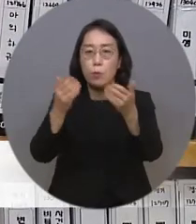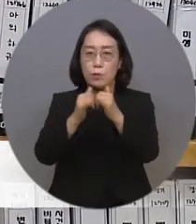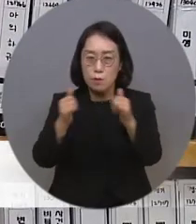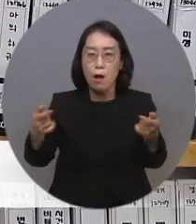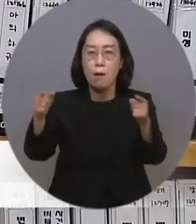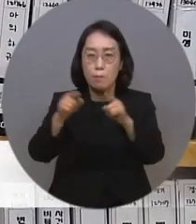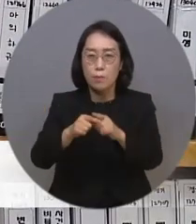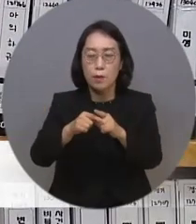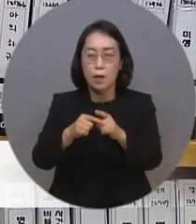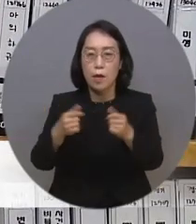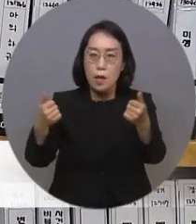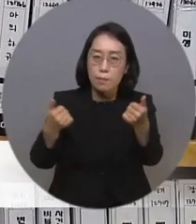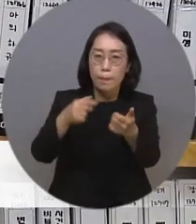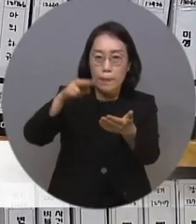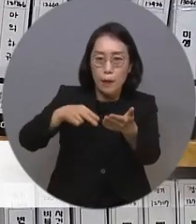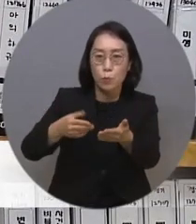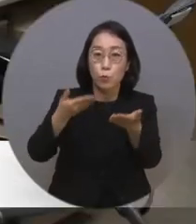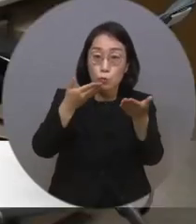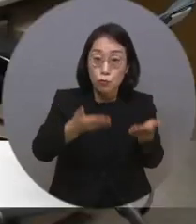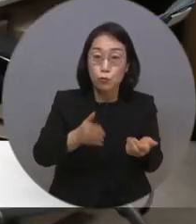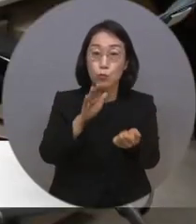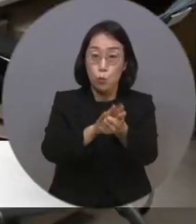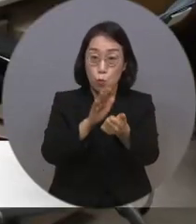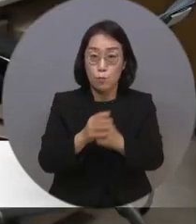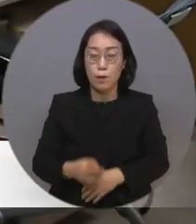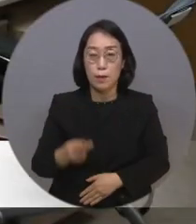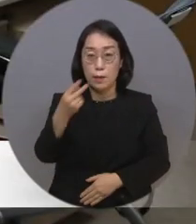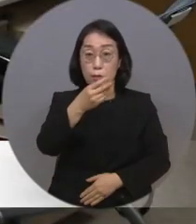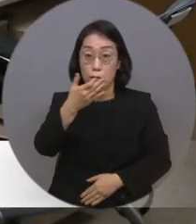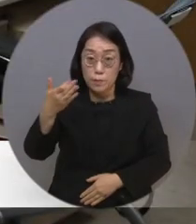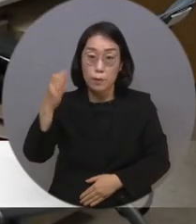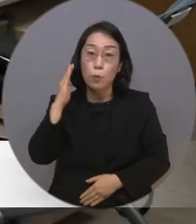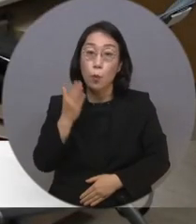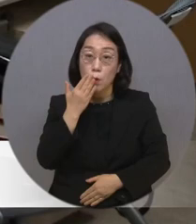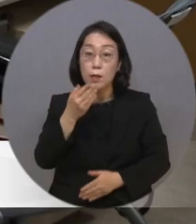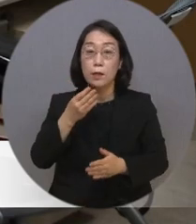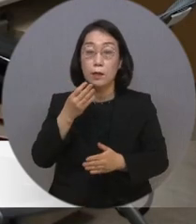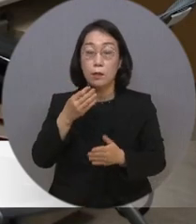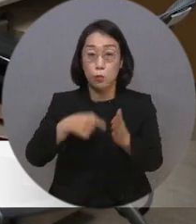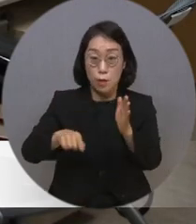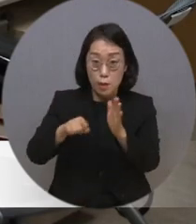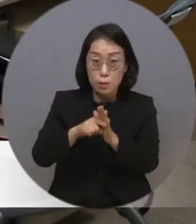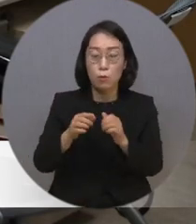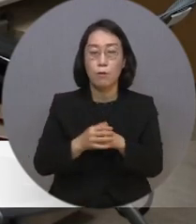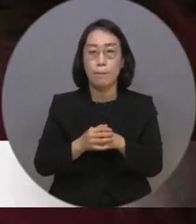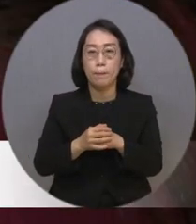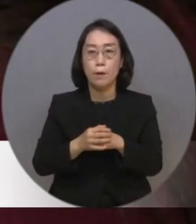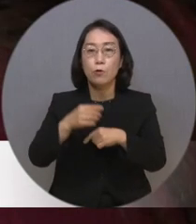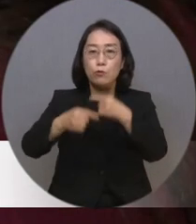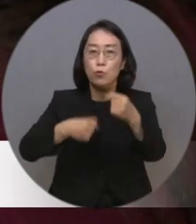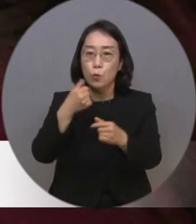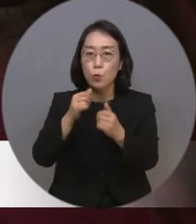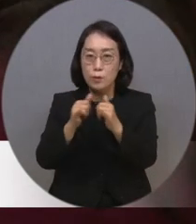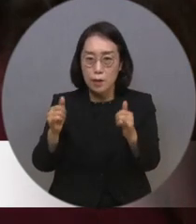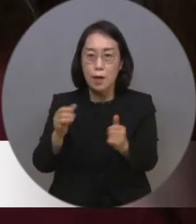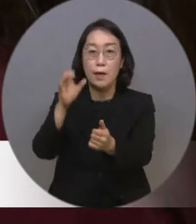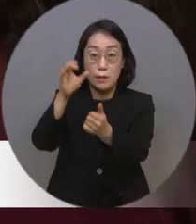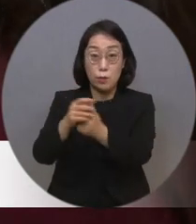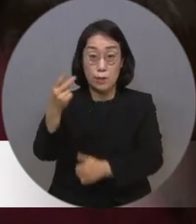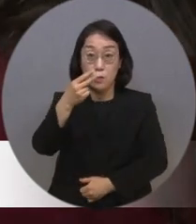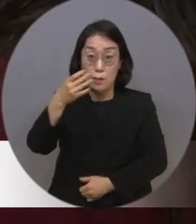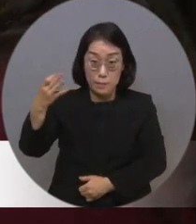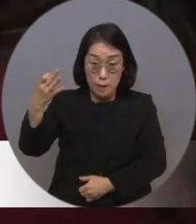대면 낭독 서비스를 운영했으며 2014년 청각장애 서비스 전담인력인 수어통역사를 채용해